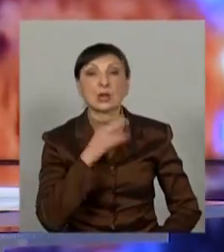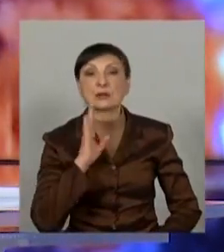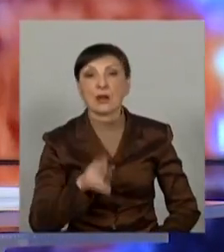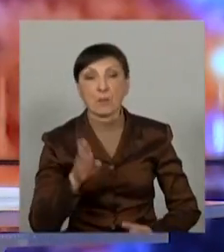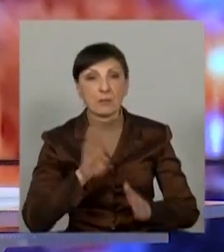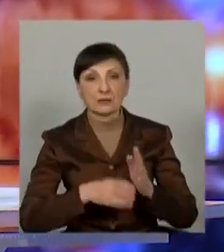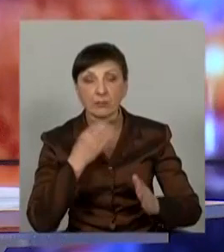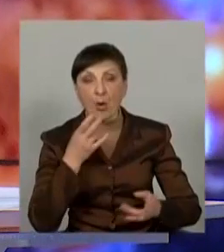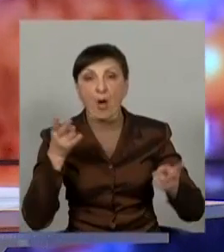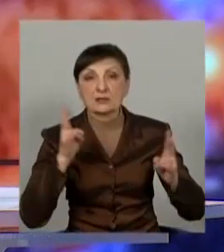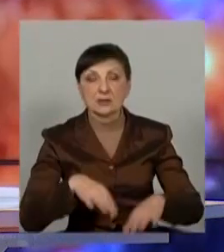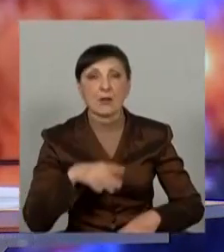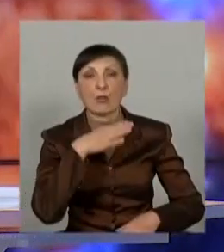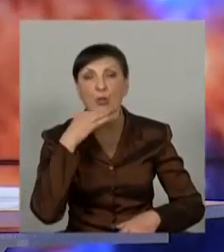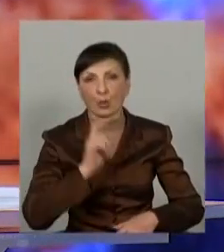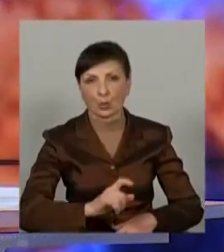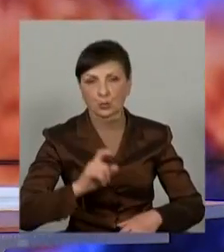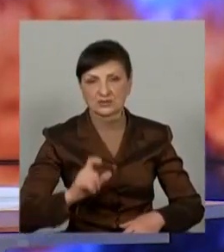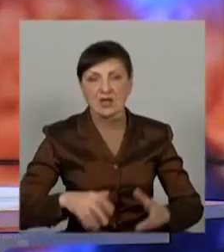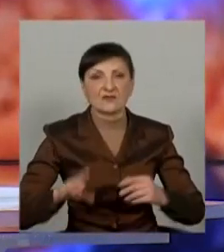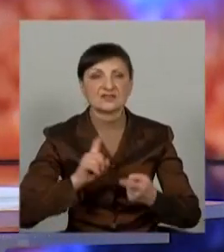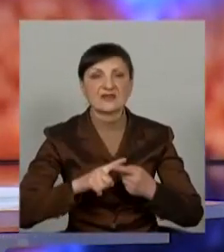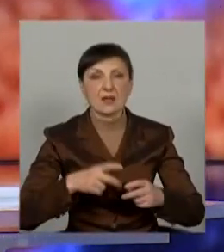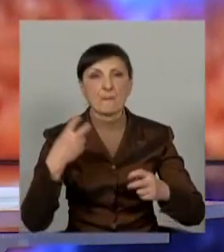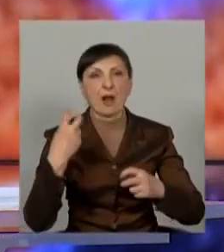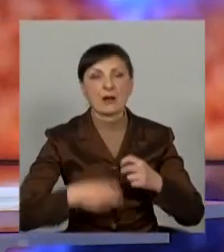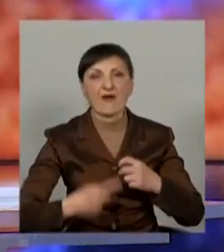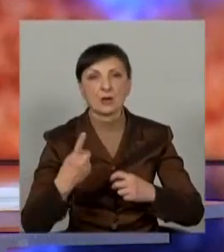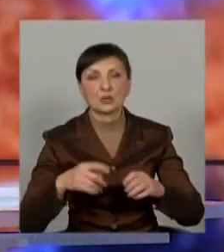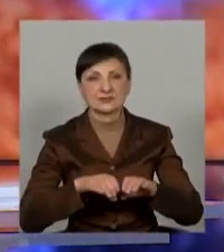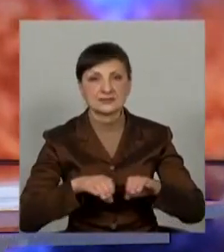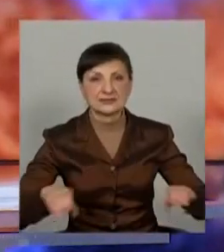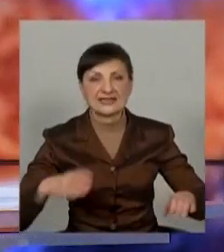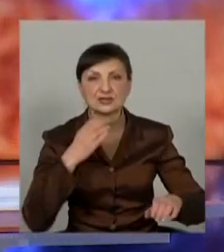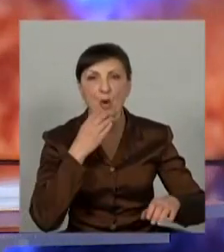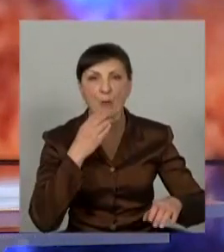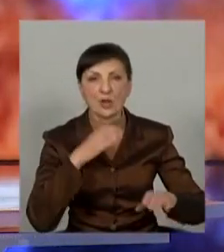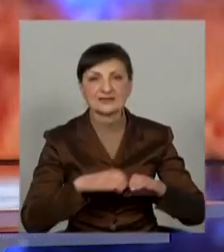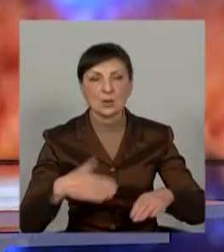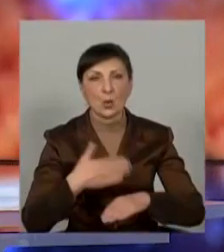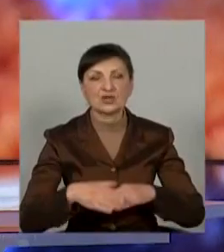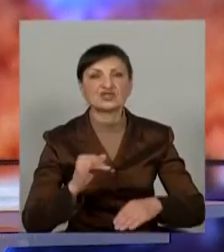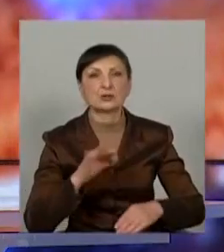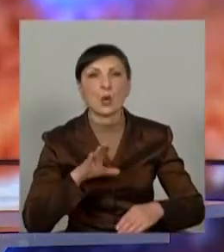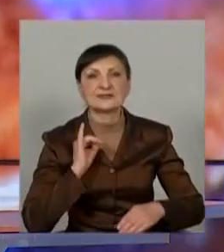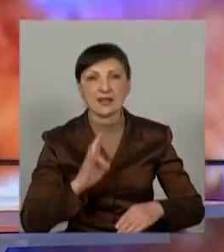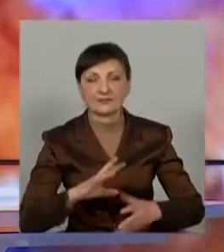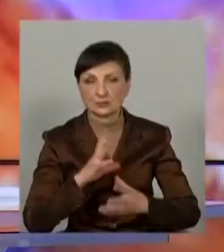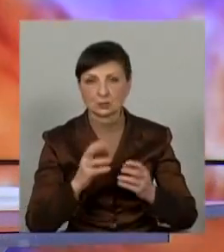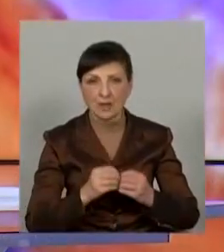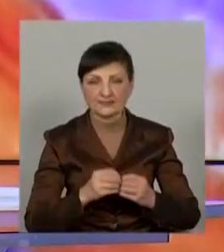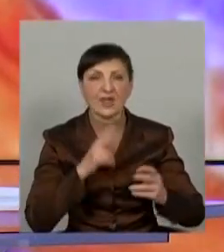тепла сегодня остались тысячи людей. Все из-за прорыва на одной из магистральных тепловых сетей по улице Желтоксан. В